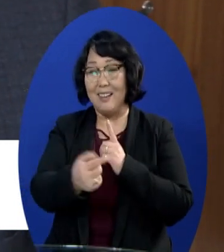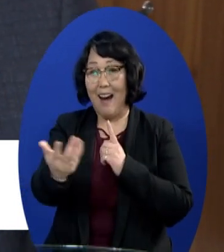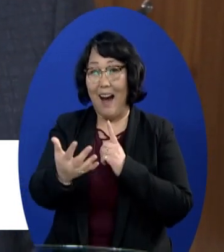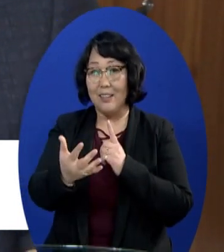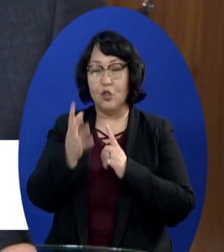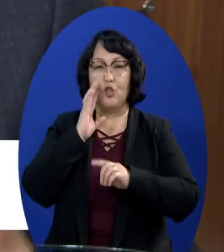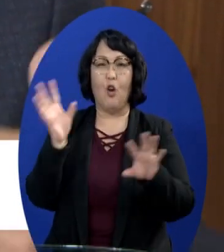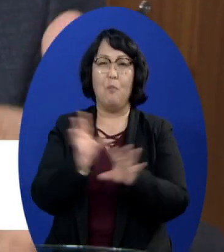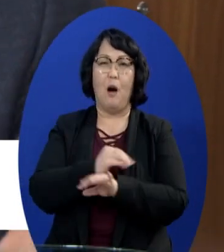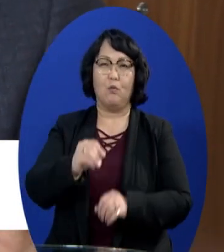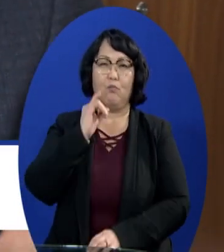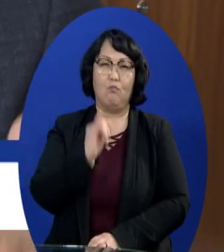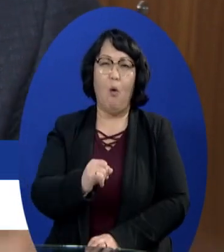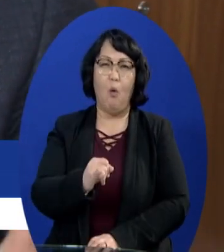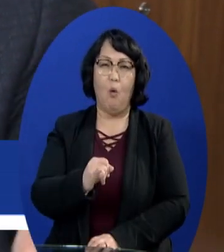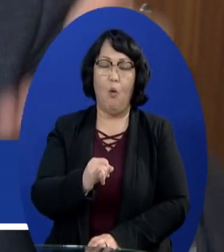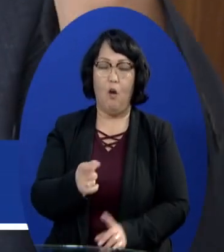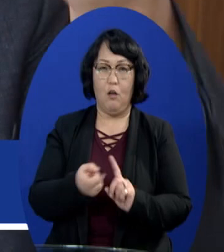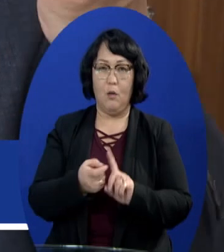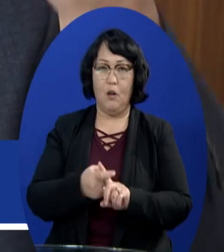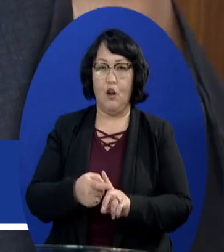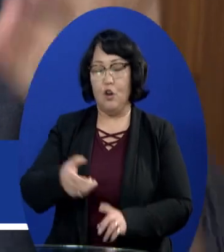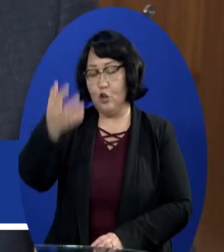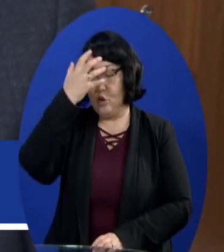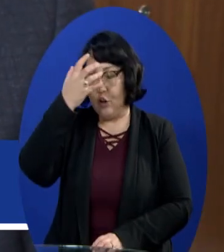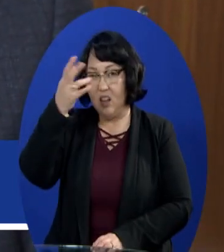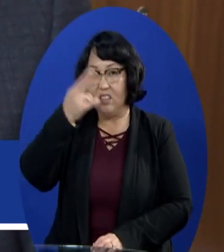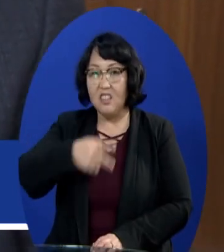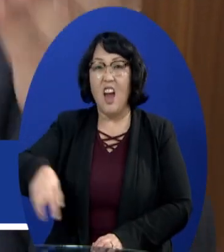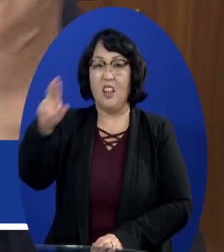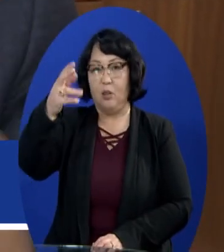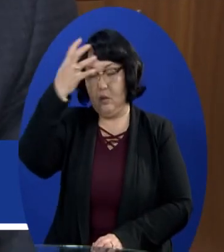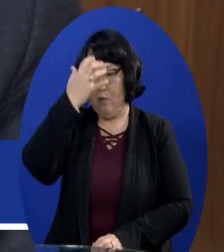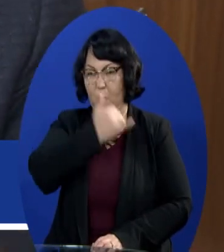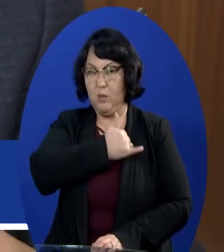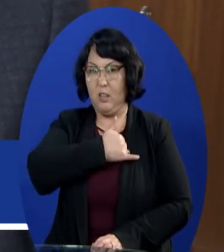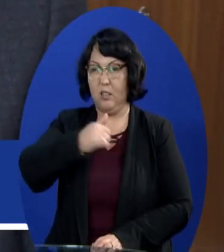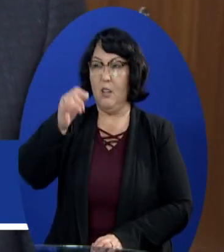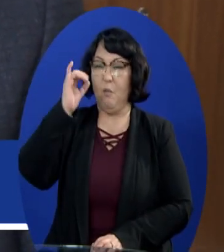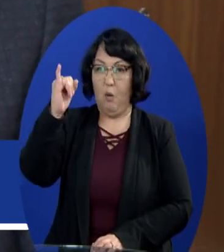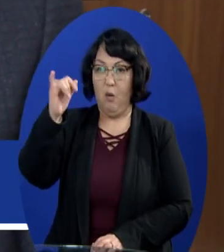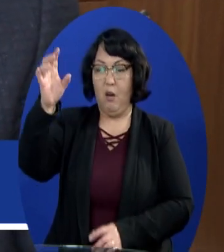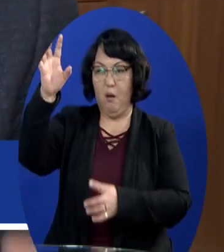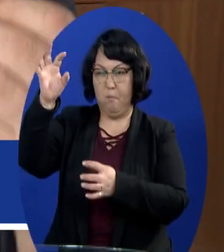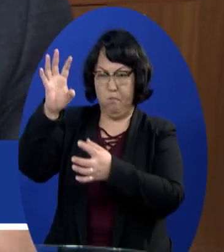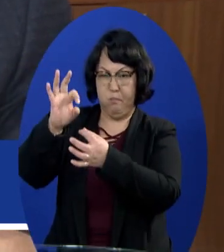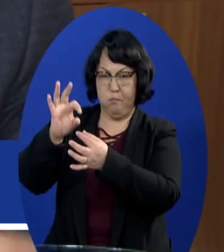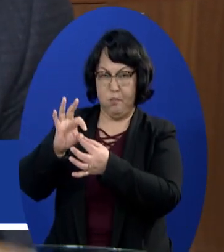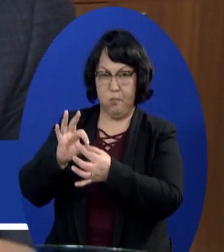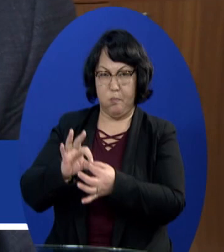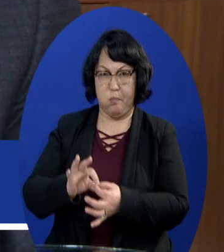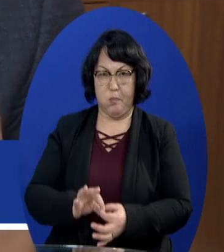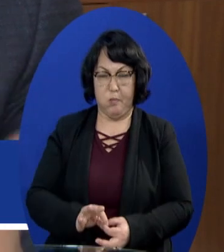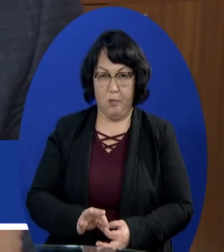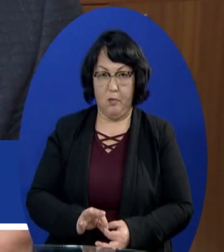маа. Ерөөсөн бүх шатны төрийн одоо дээд шатны удирдах ажилтнаас эхлээд анх шатны нэгжийн дараа хүртэл удирдах